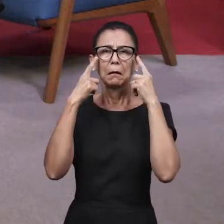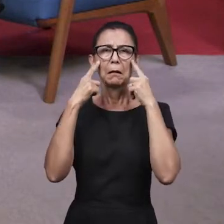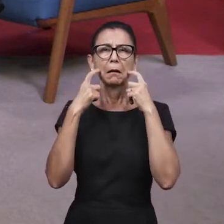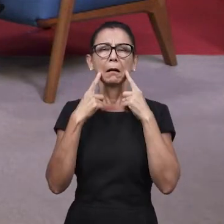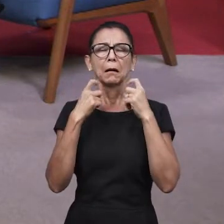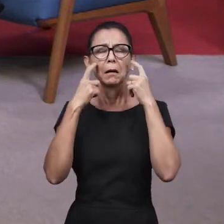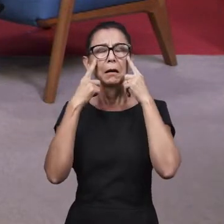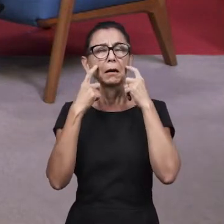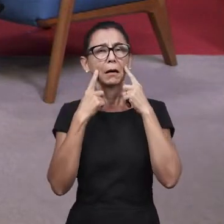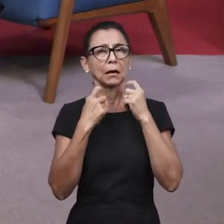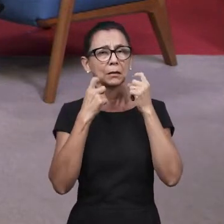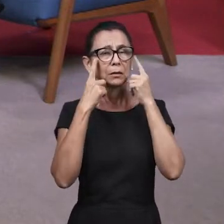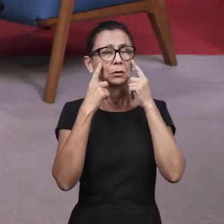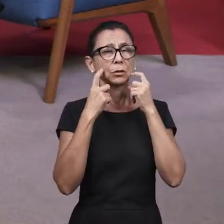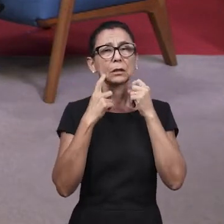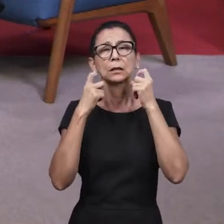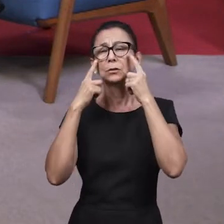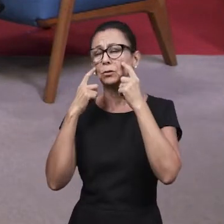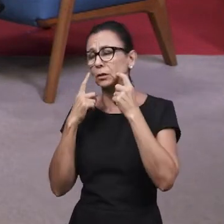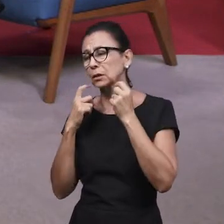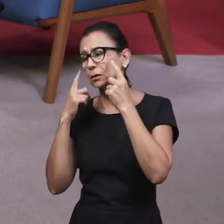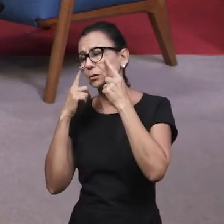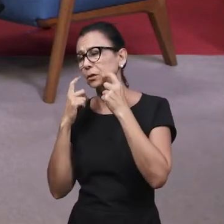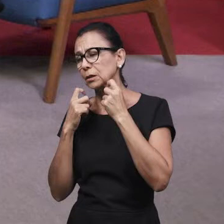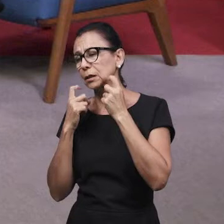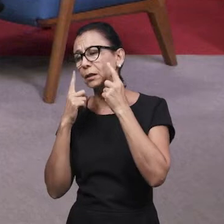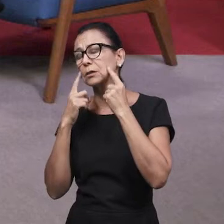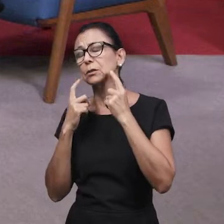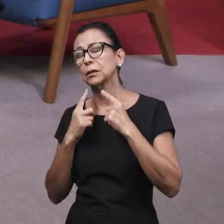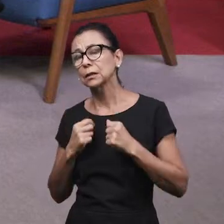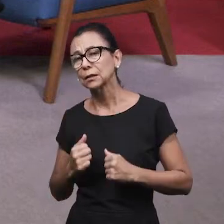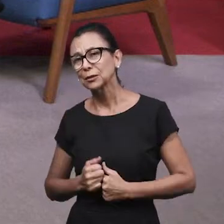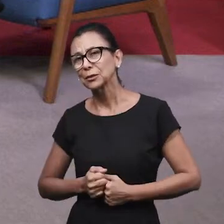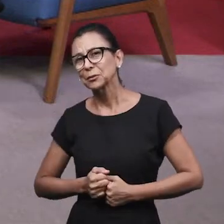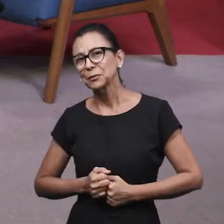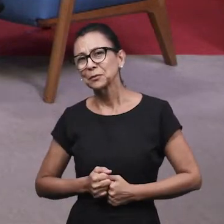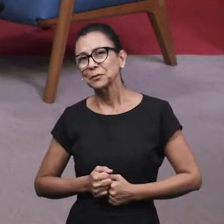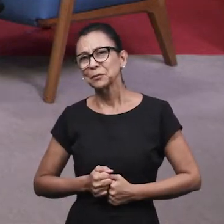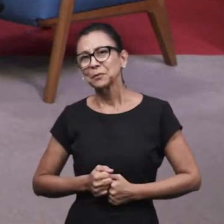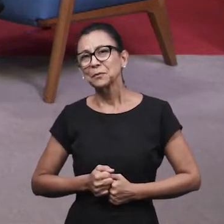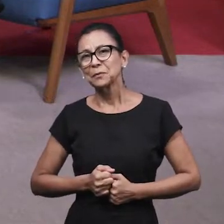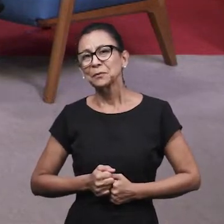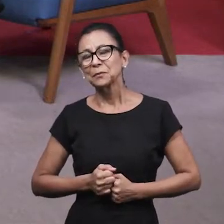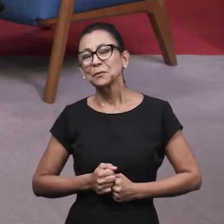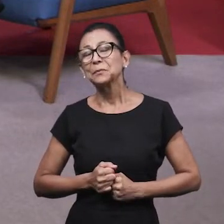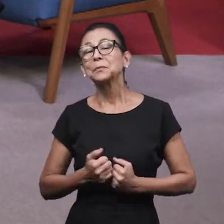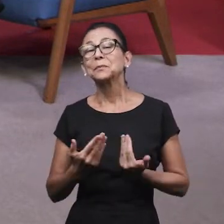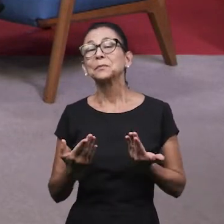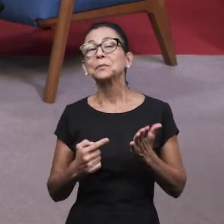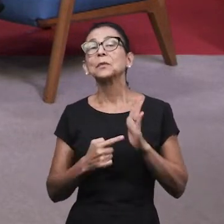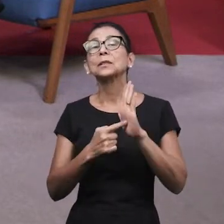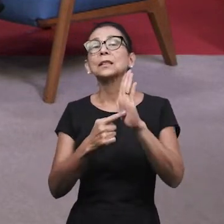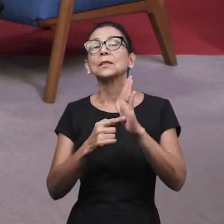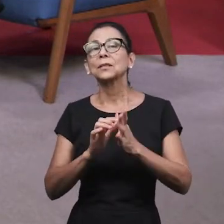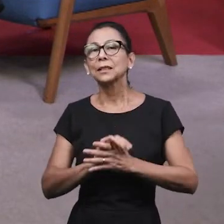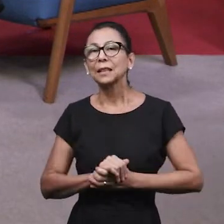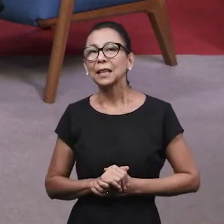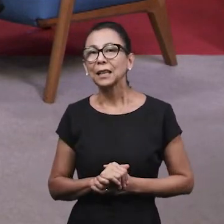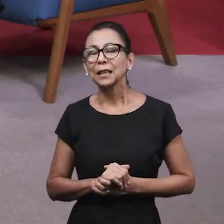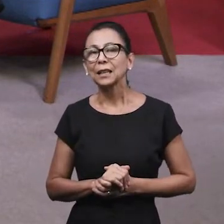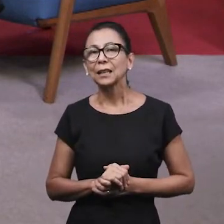Samson, pointe prophétiquement pour ce que l'Église, le chrétien doit faire. Celui qui